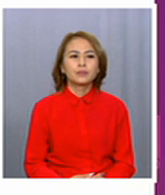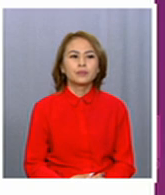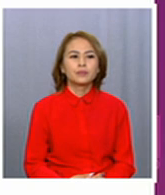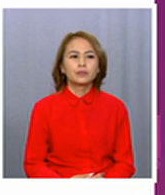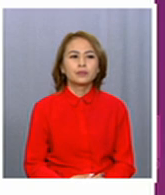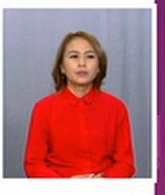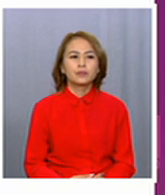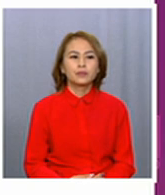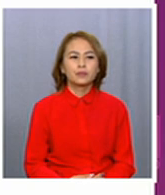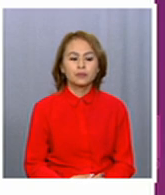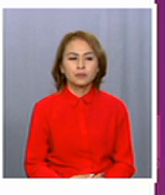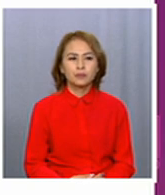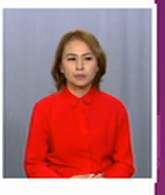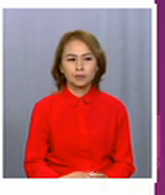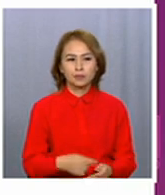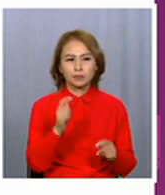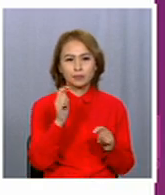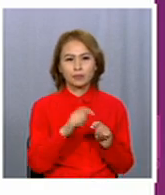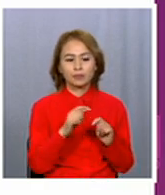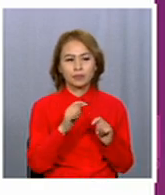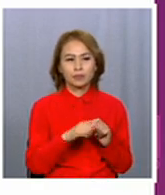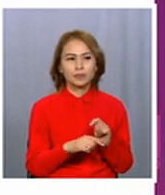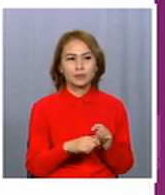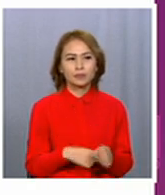тең. Енді теңдеуіміздің дұрыстығын тексерейік.